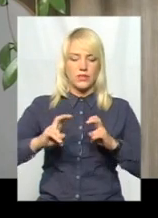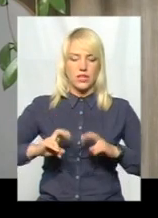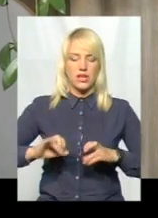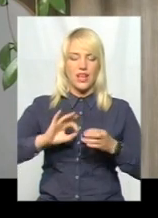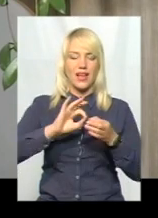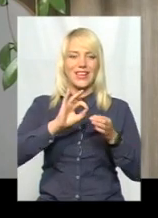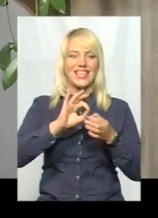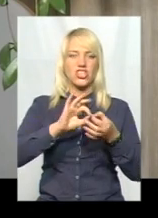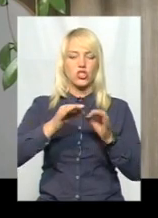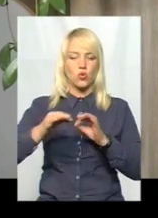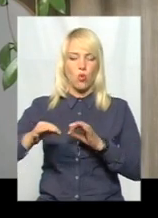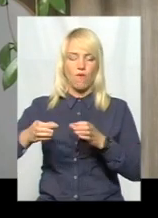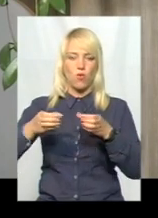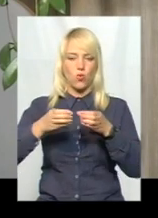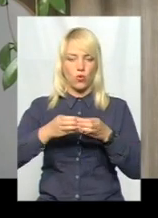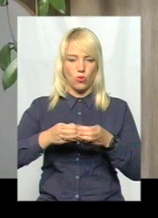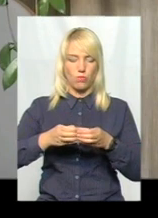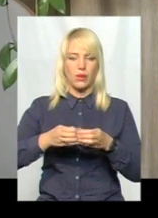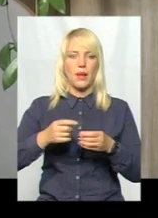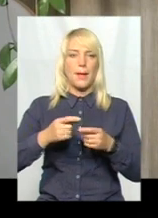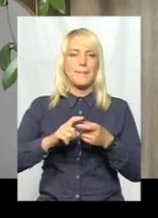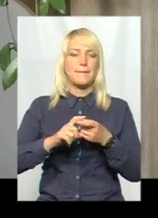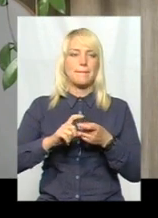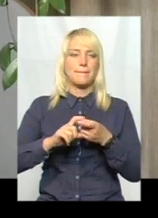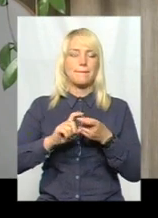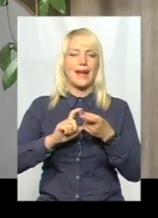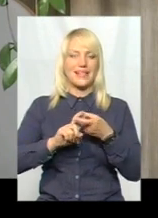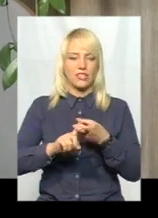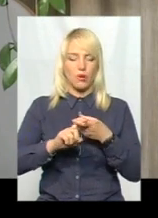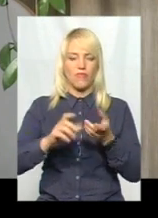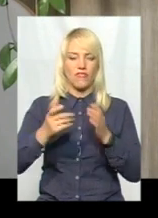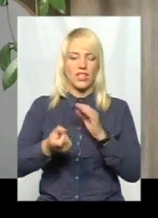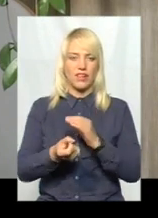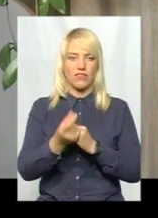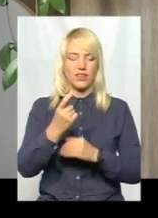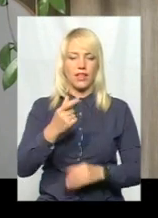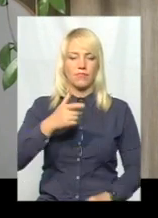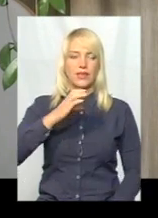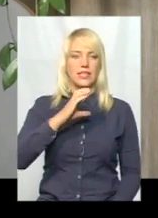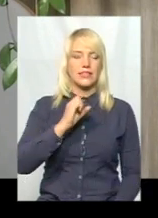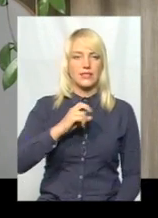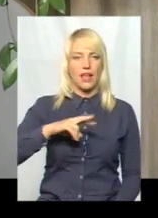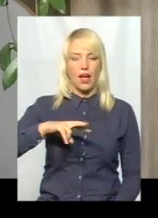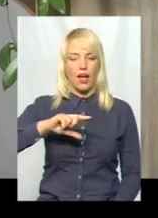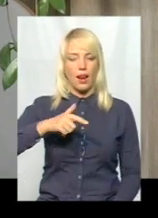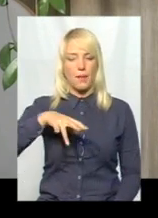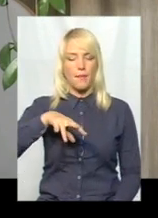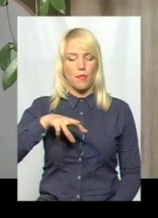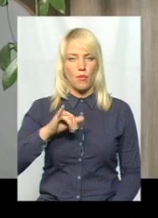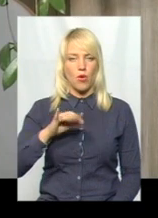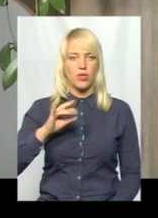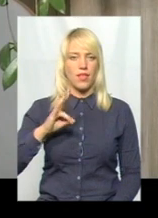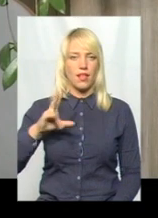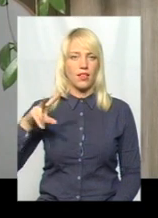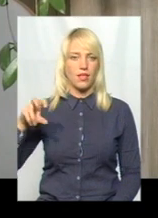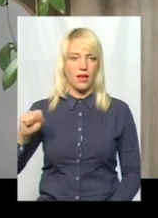у 27 випадках виділена сальмонела ентерітідіс. Крім того, при розслідуванні